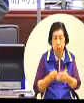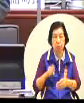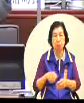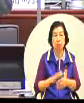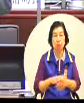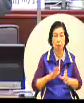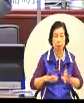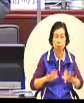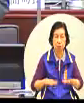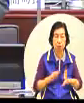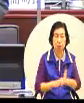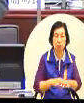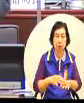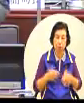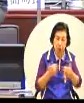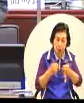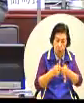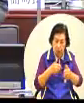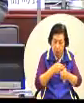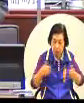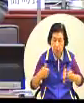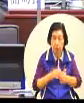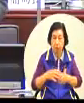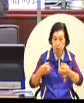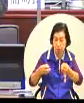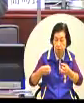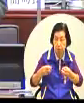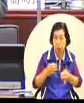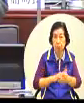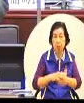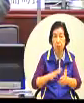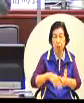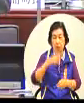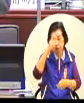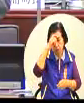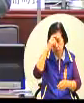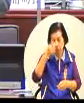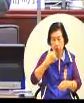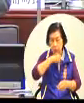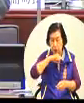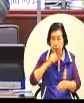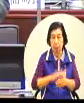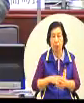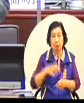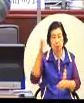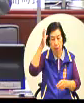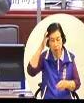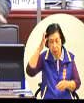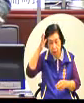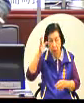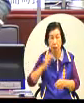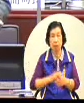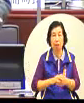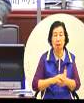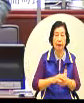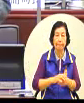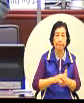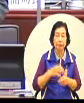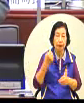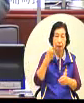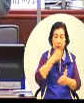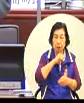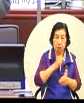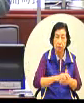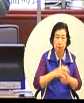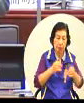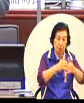论我对于台湾民主的期许，我希望台湾更自由民主公道，